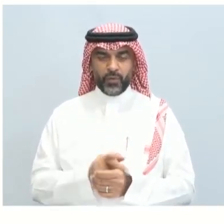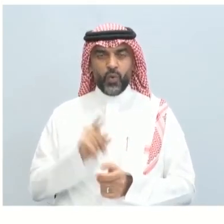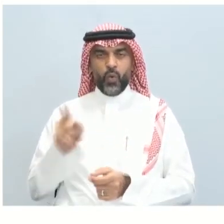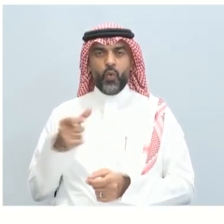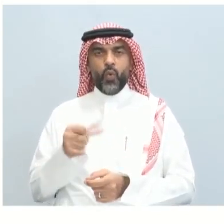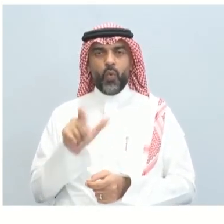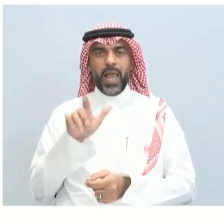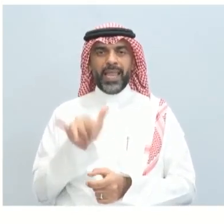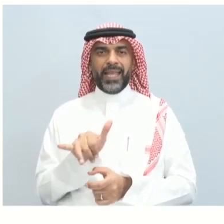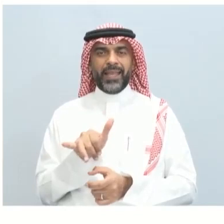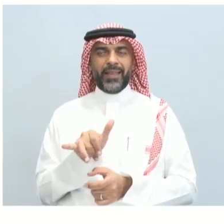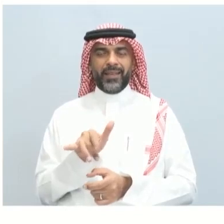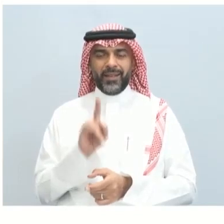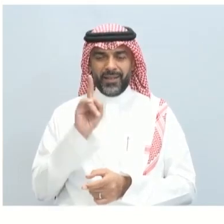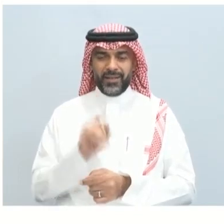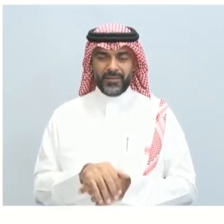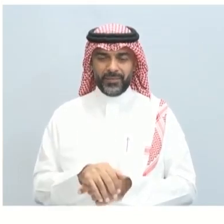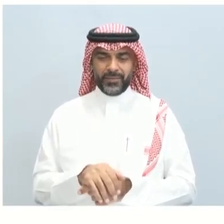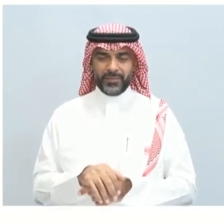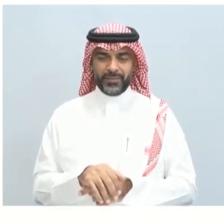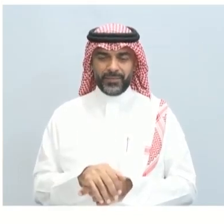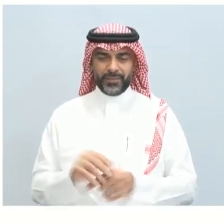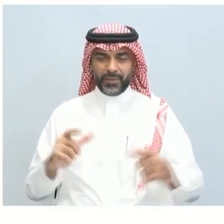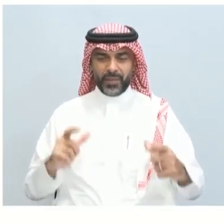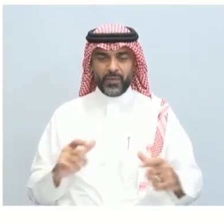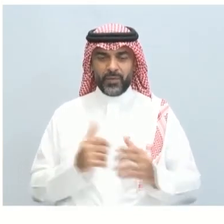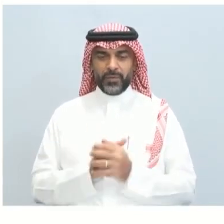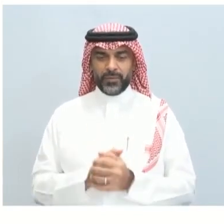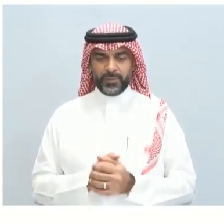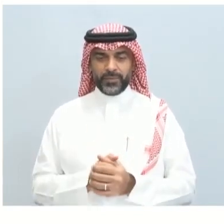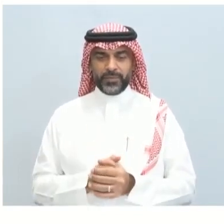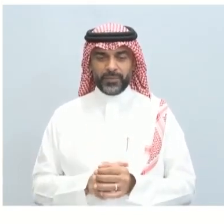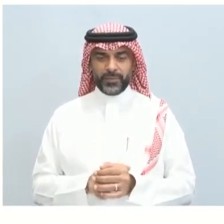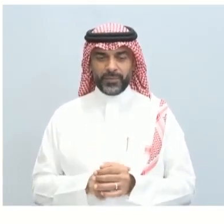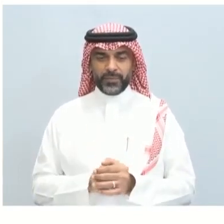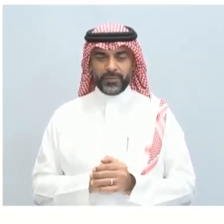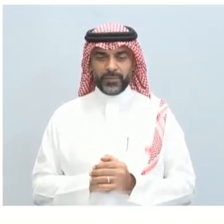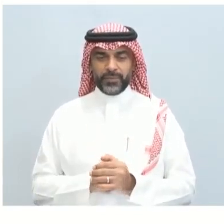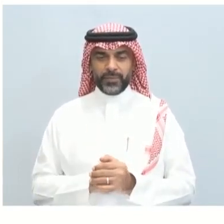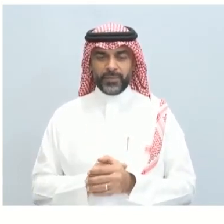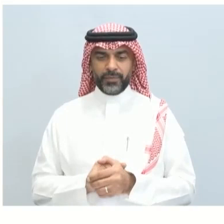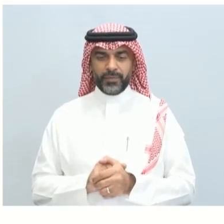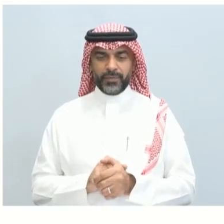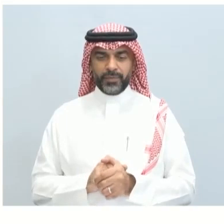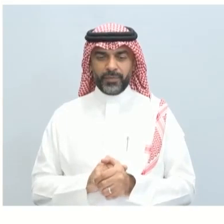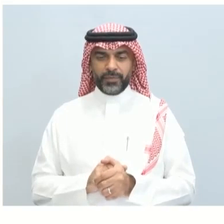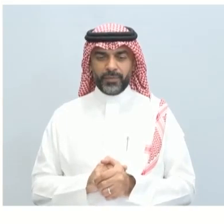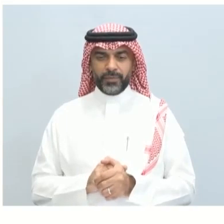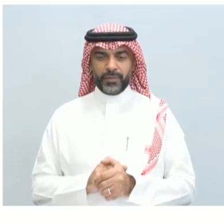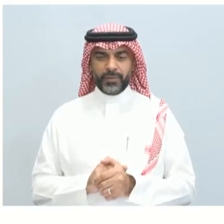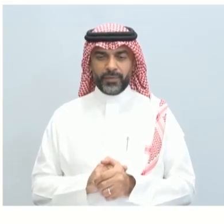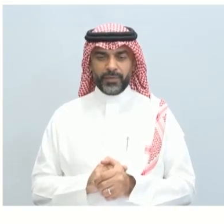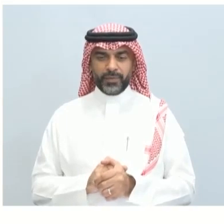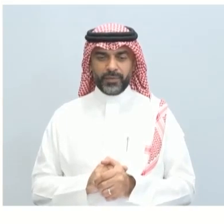يدل قوله تعالى قل افتخذتم من دونه اولياء لا يملكون لانفسهم